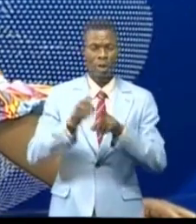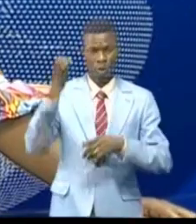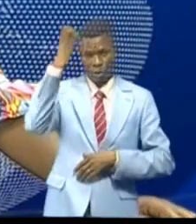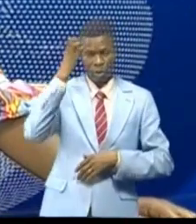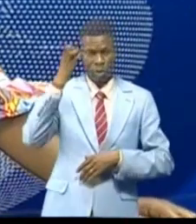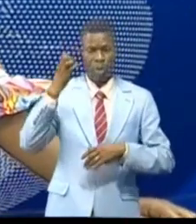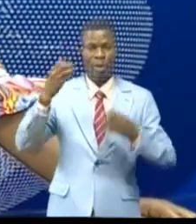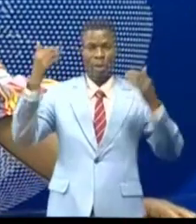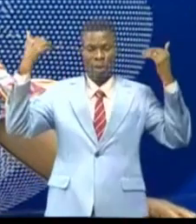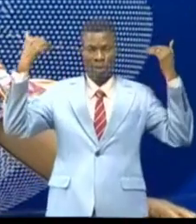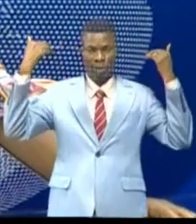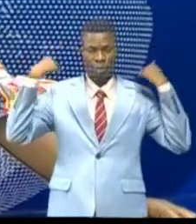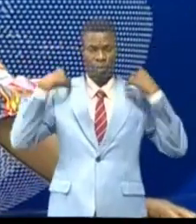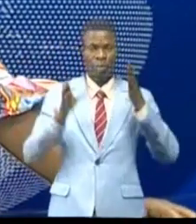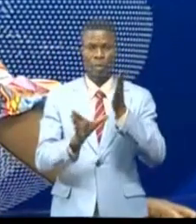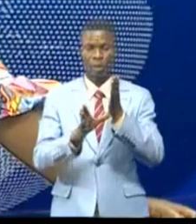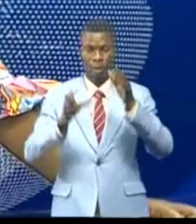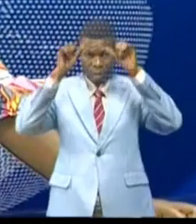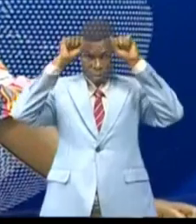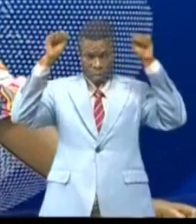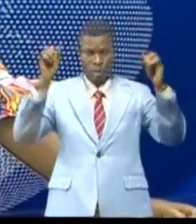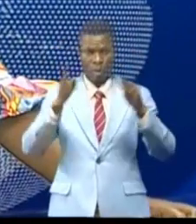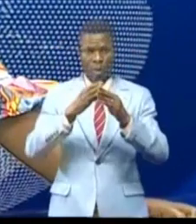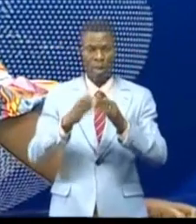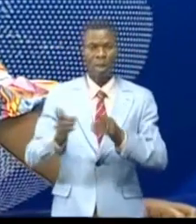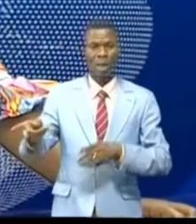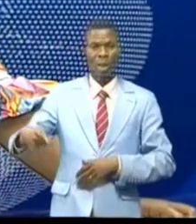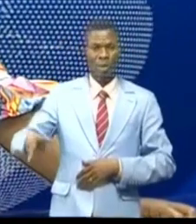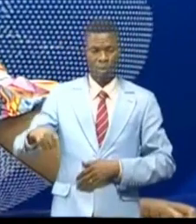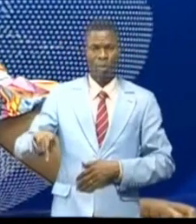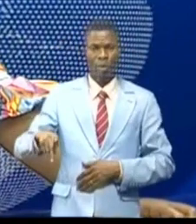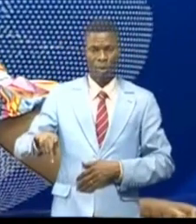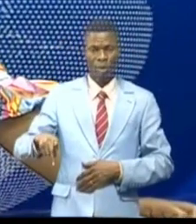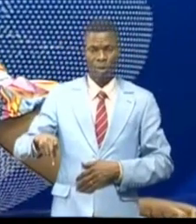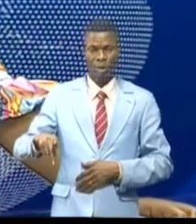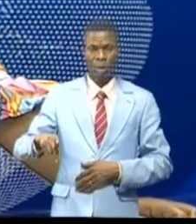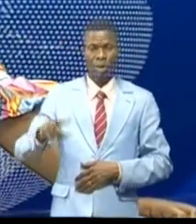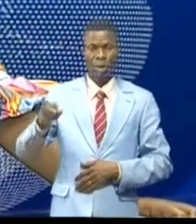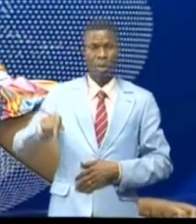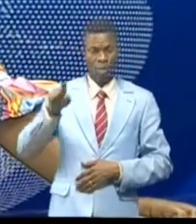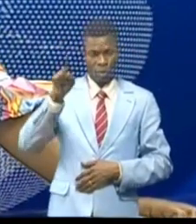chef, plutôt le vice-président de l'Assemblée provinciale de